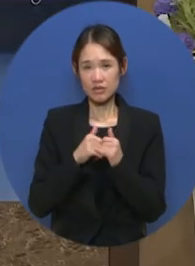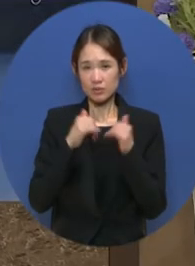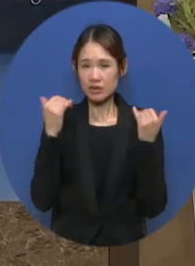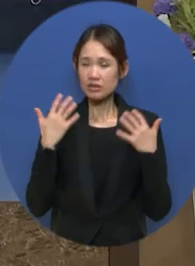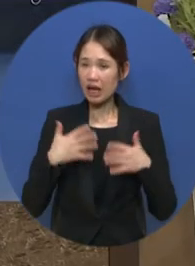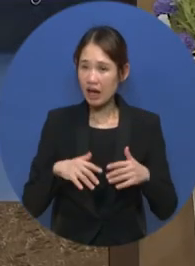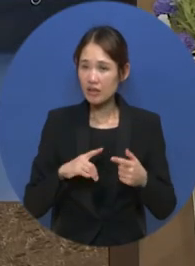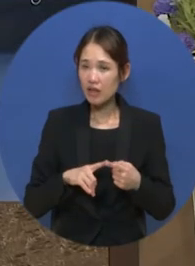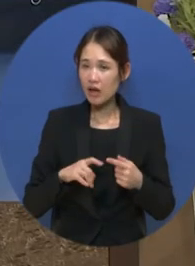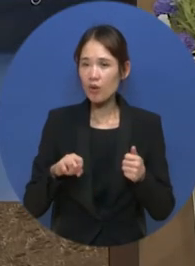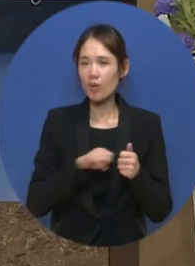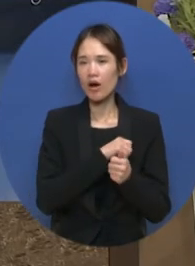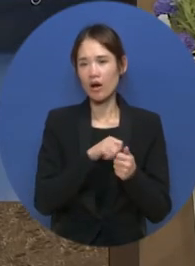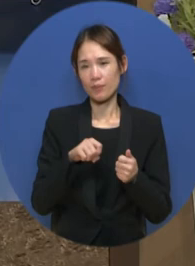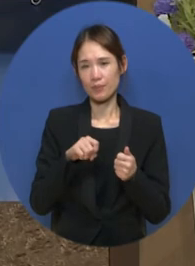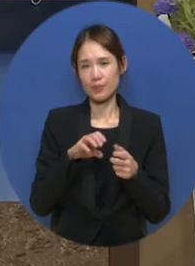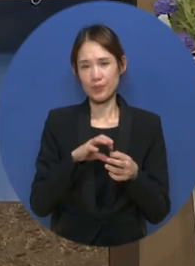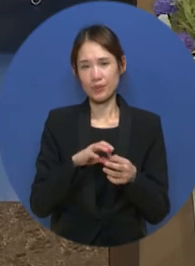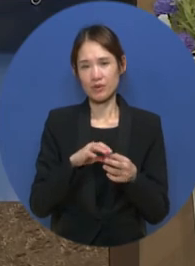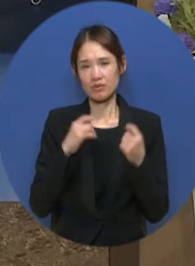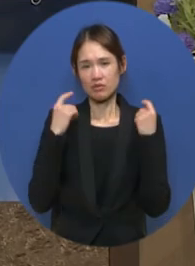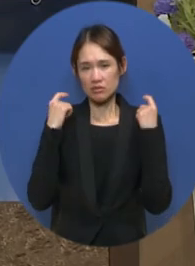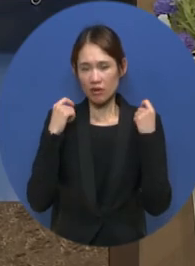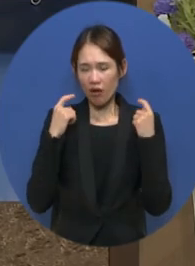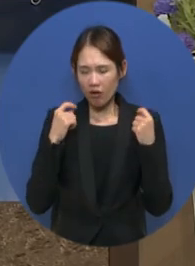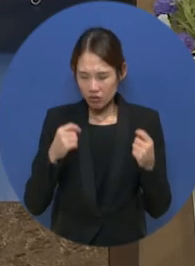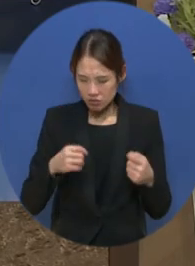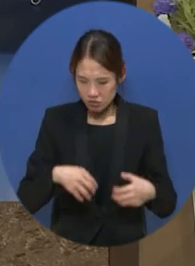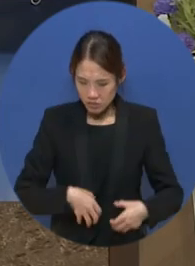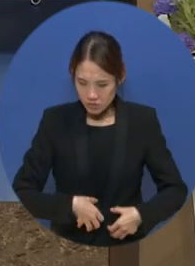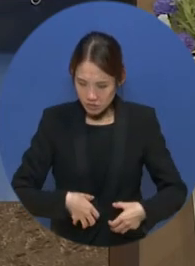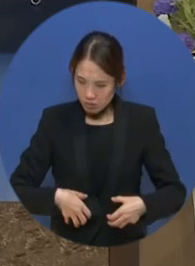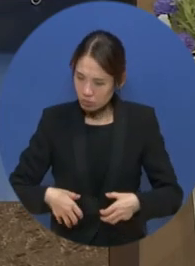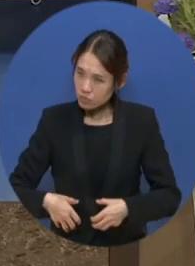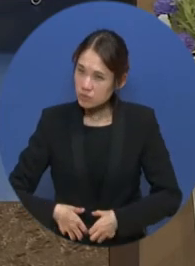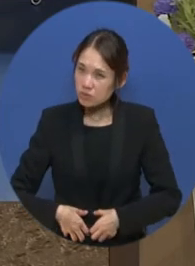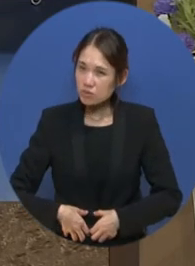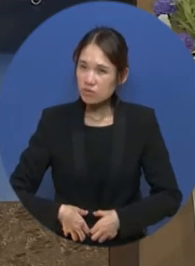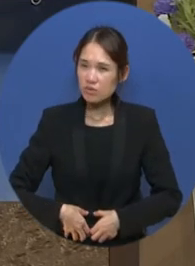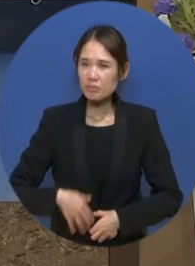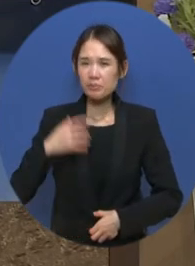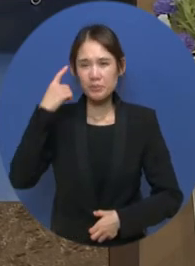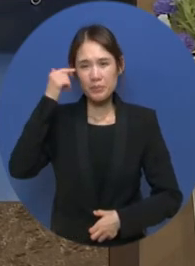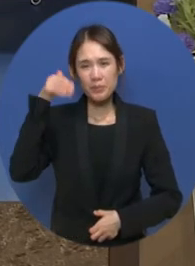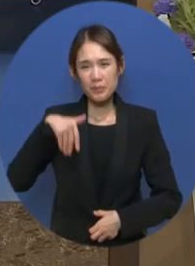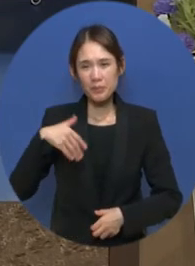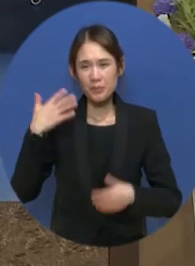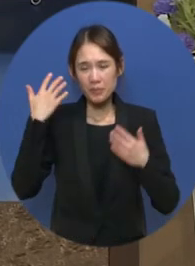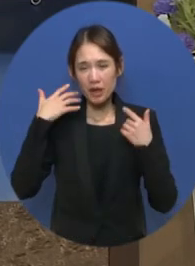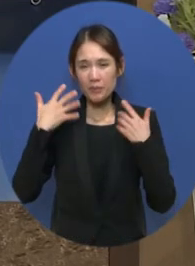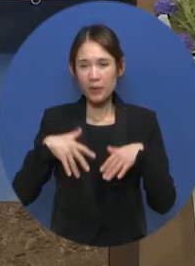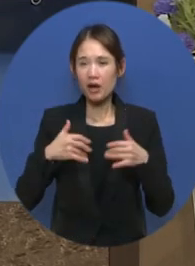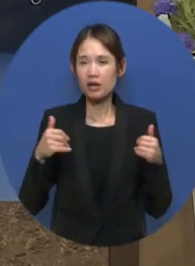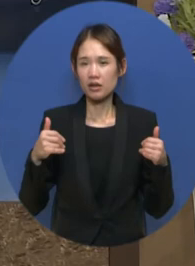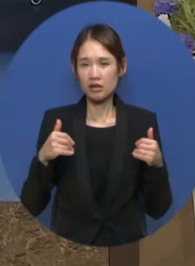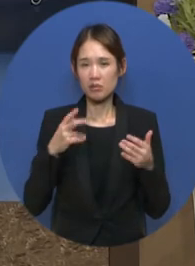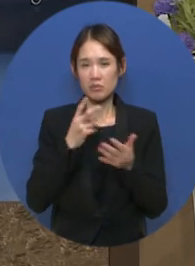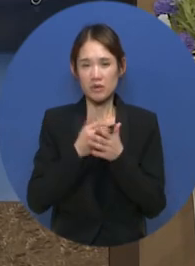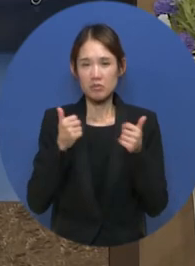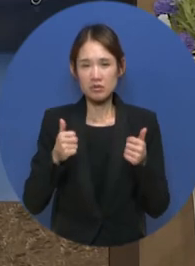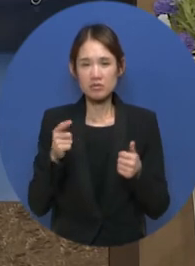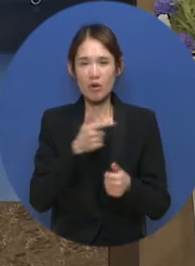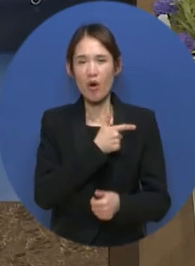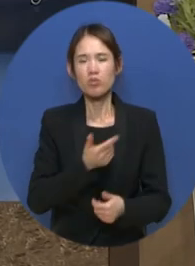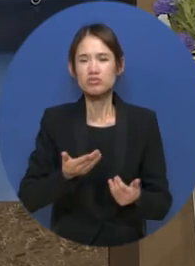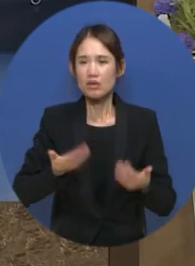약자에 대한 폭력의 아직도 좀 둔감 1 그것이 아닌가 어이 면이 법의 판단이 조금은 좀 가볍지